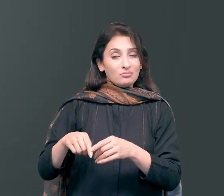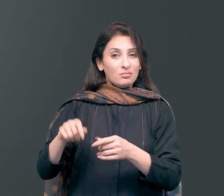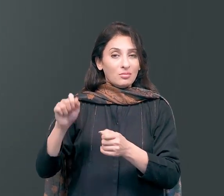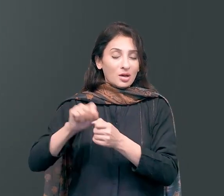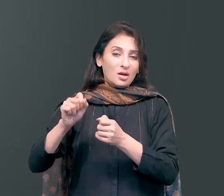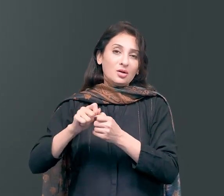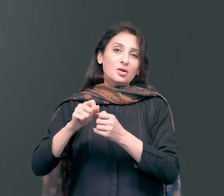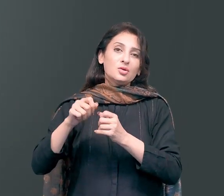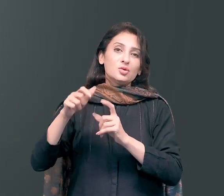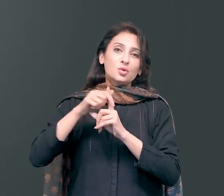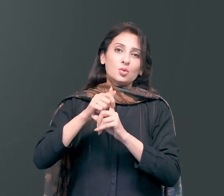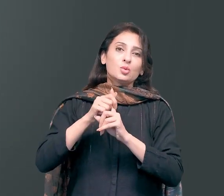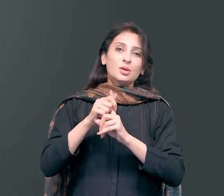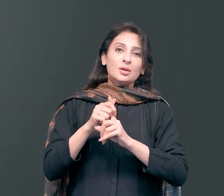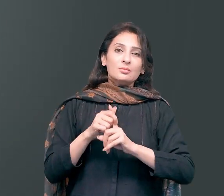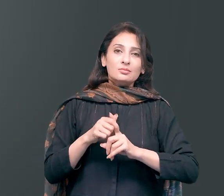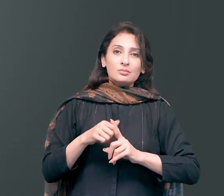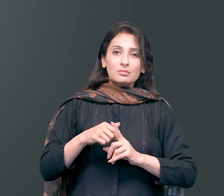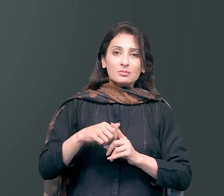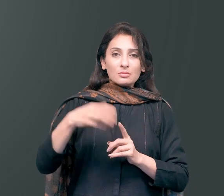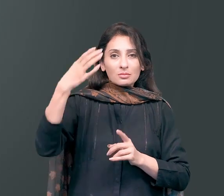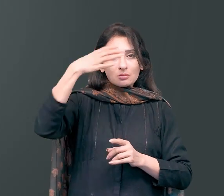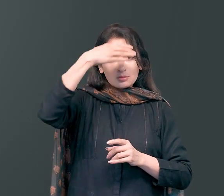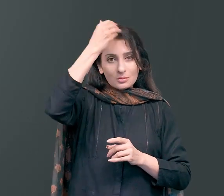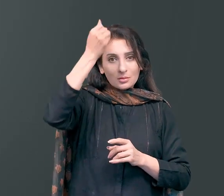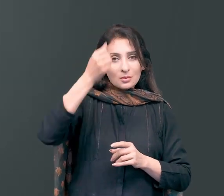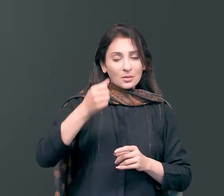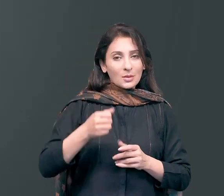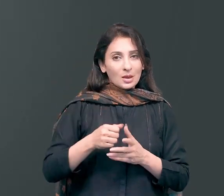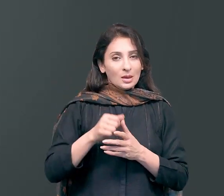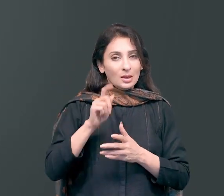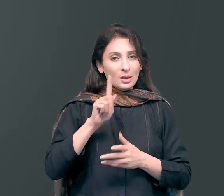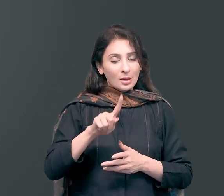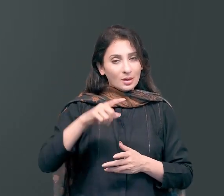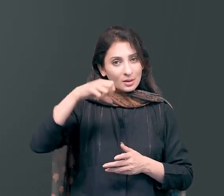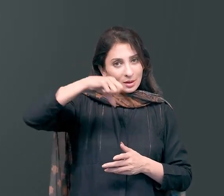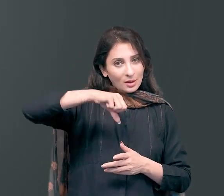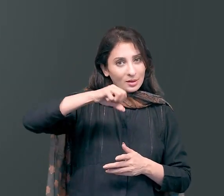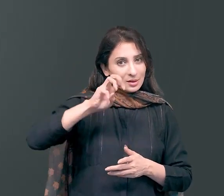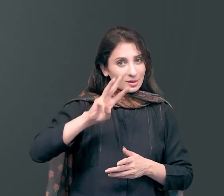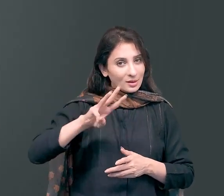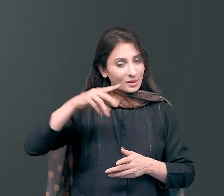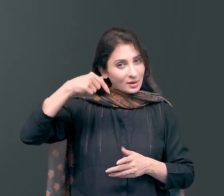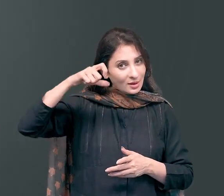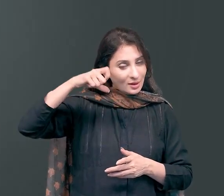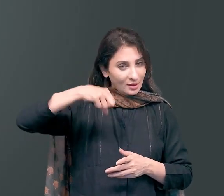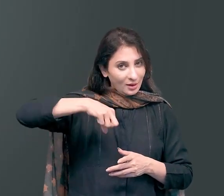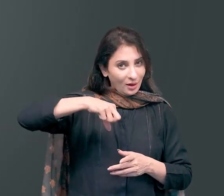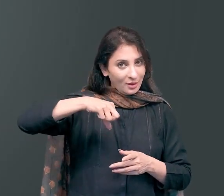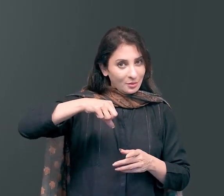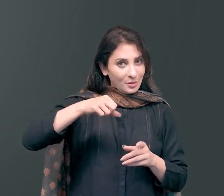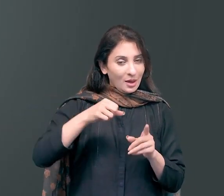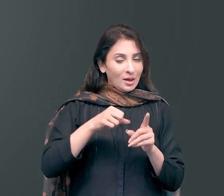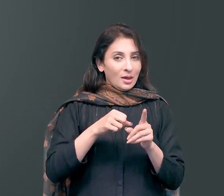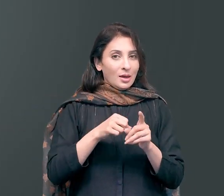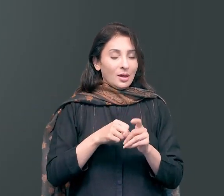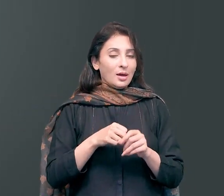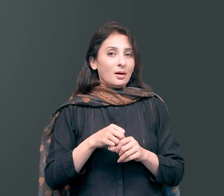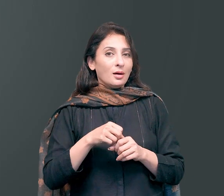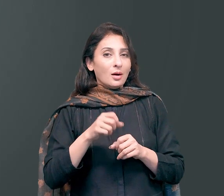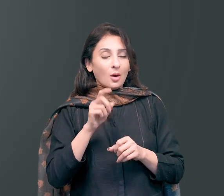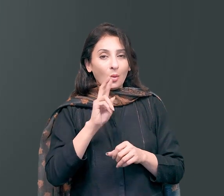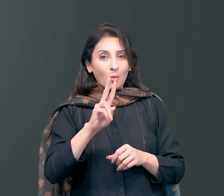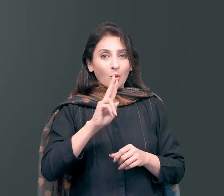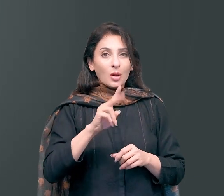39 میں ہی جب کانگریس نے اپنی منسٹری سے ریزائن کر دیا تو انہوں نے ایک 60 رکنی کمیٹی بنا